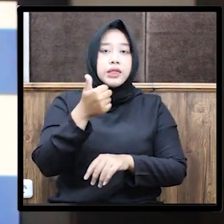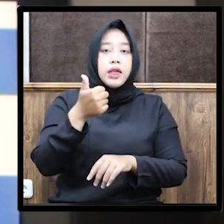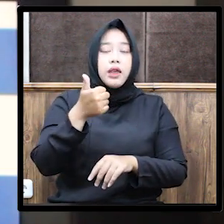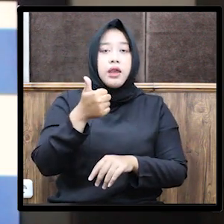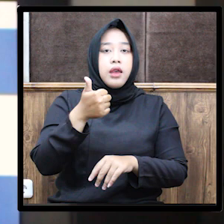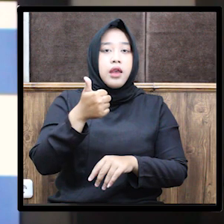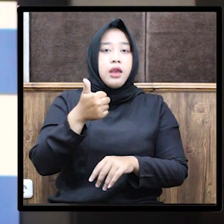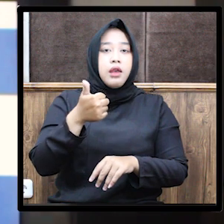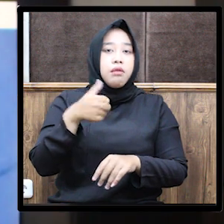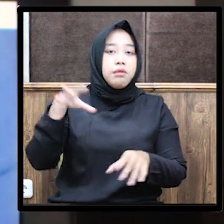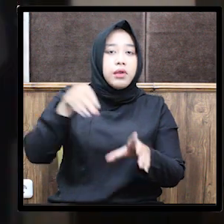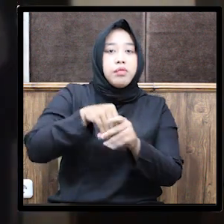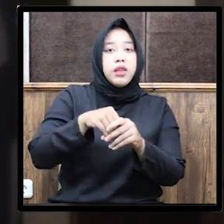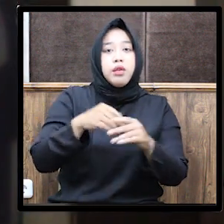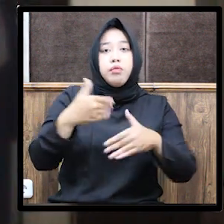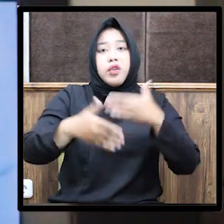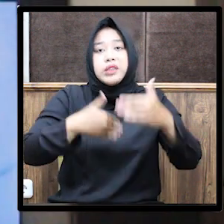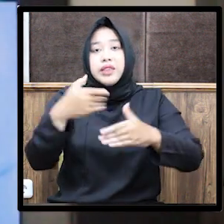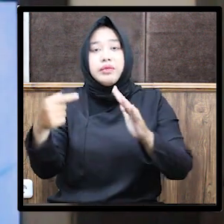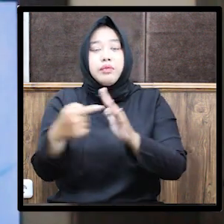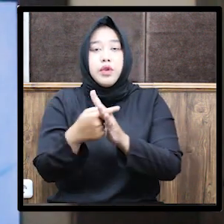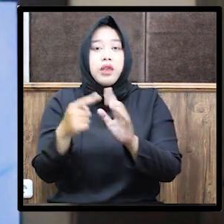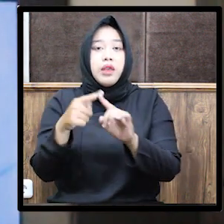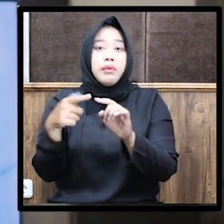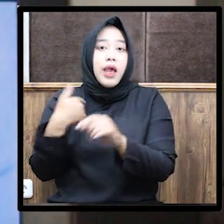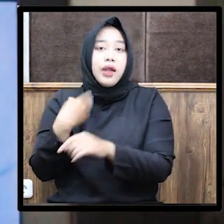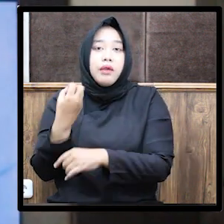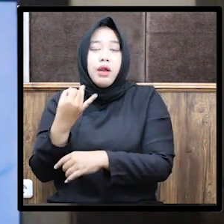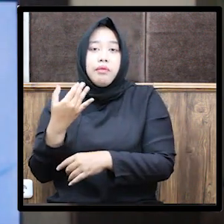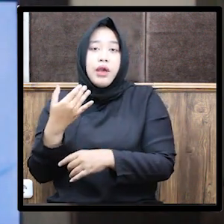95% difabel merasa penting untuk terlibat dalam pemilu, namun